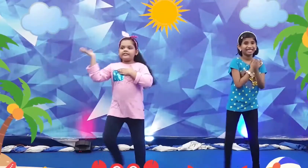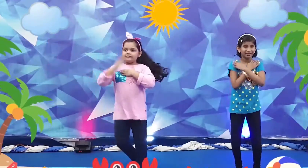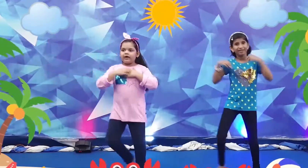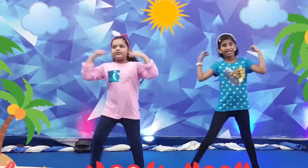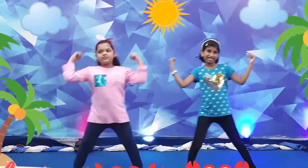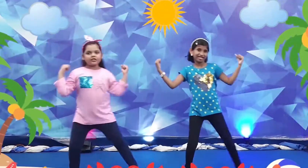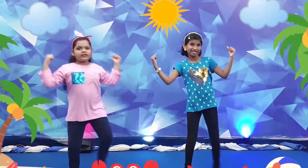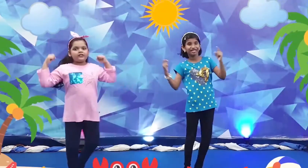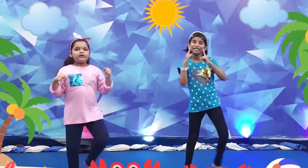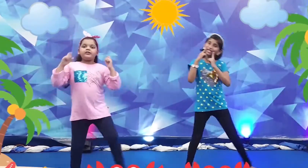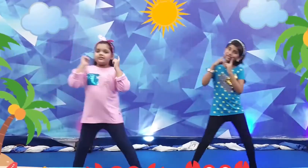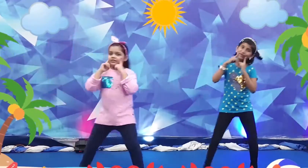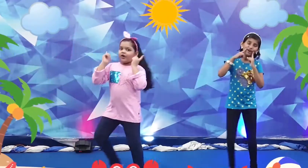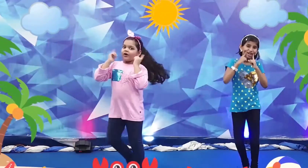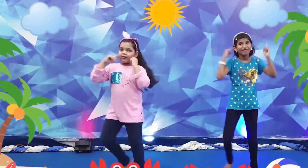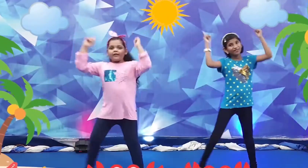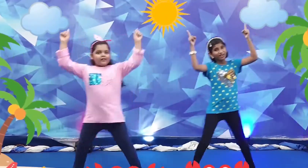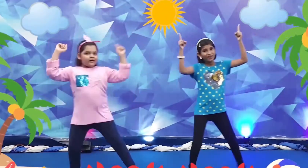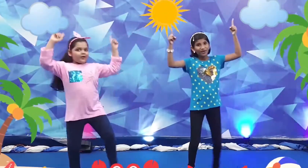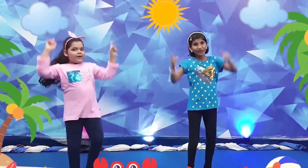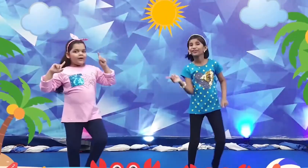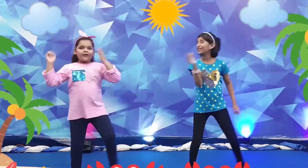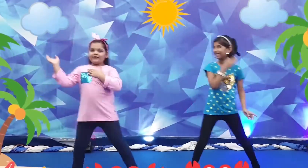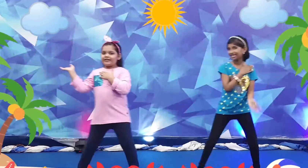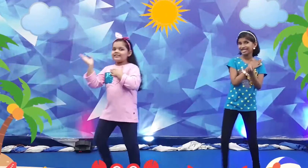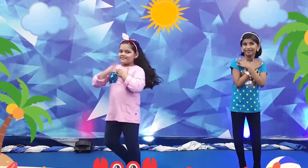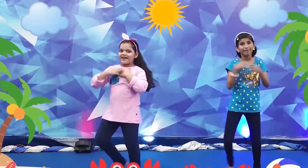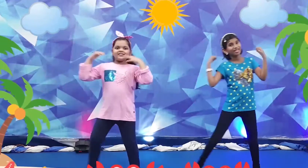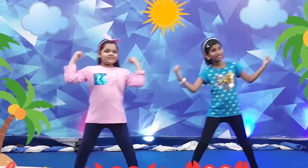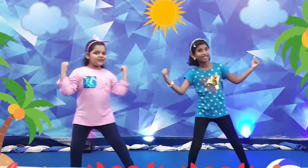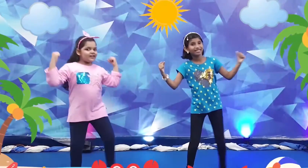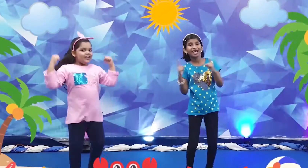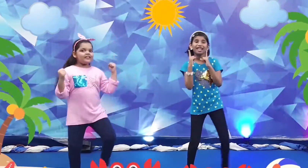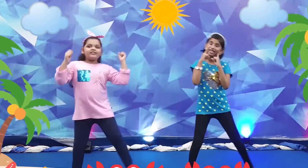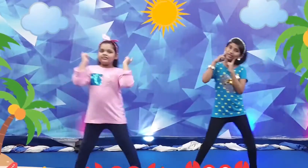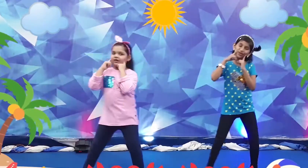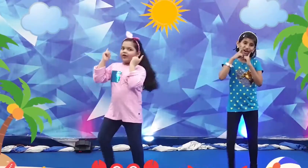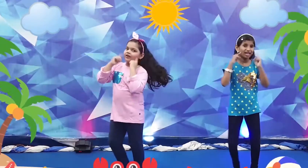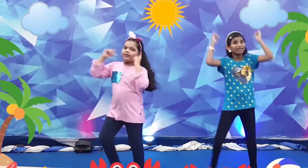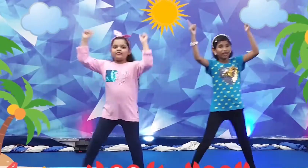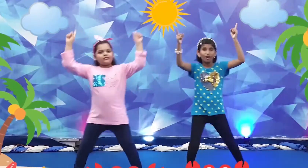is my strength.